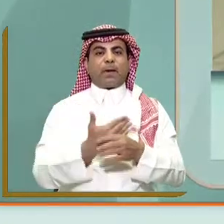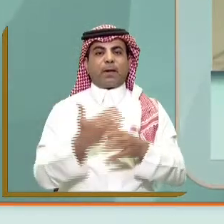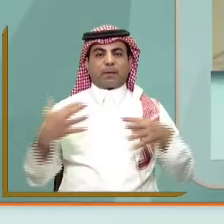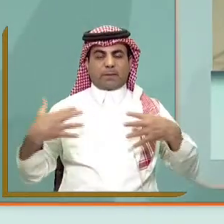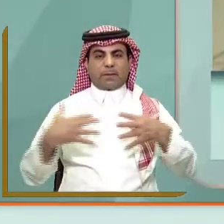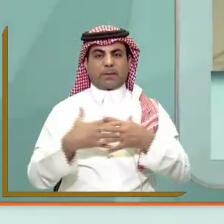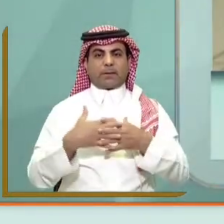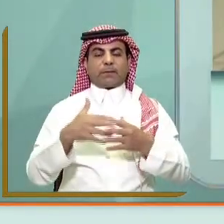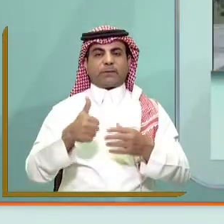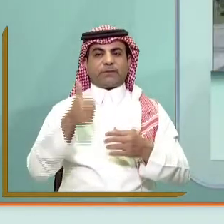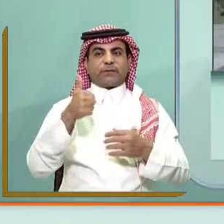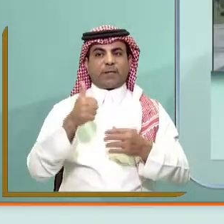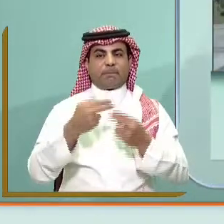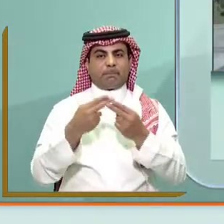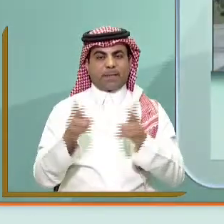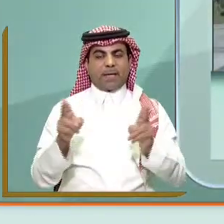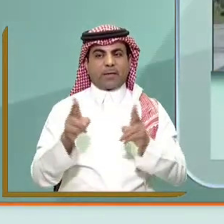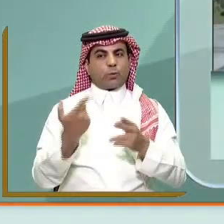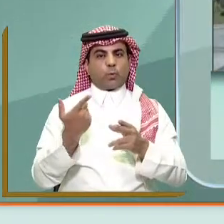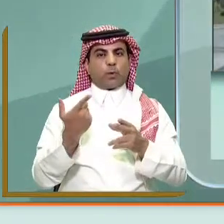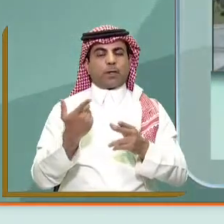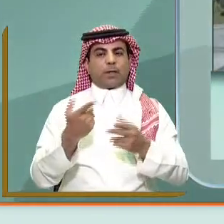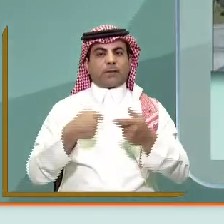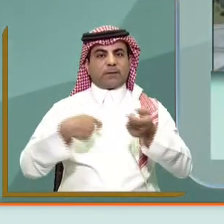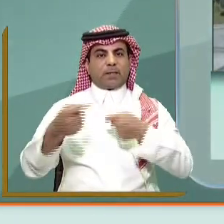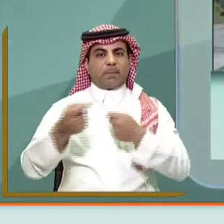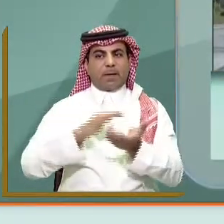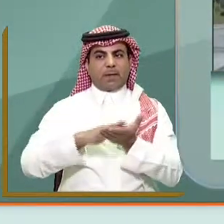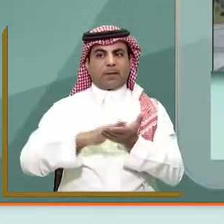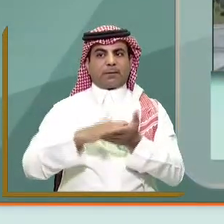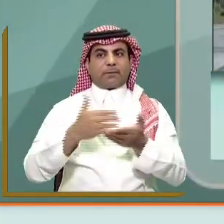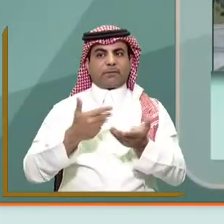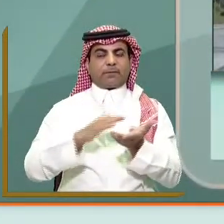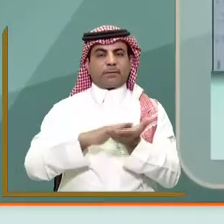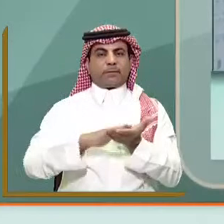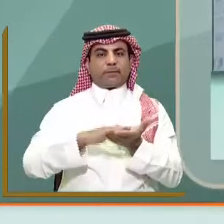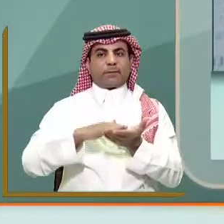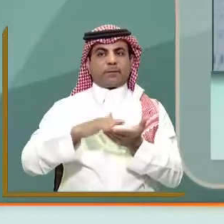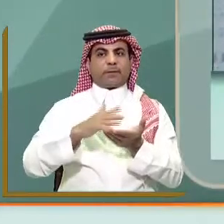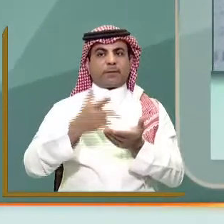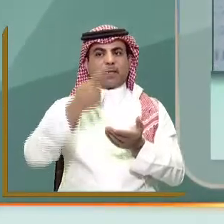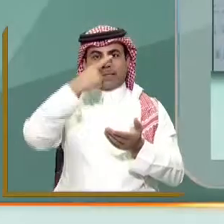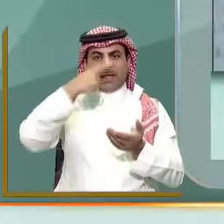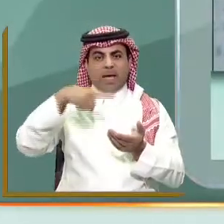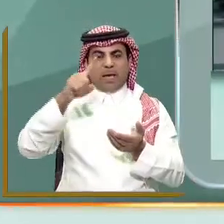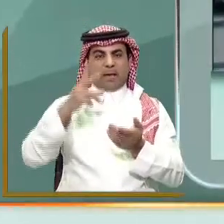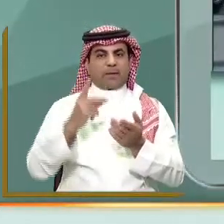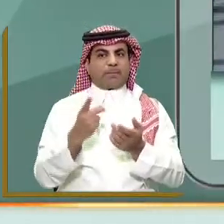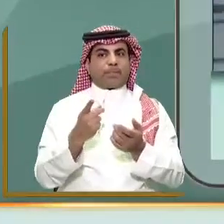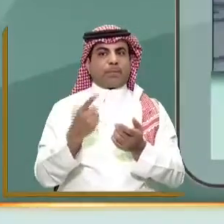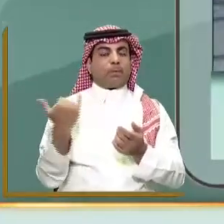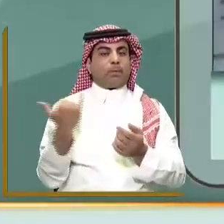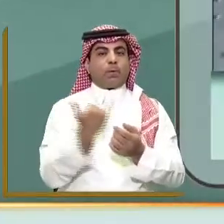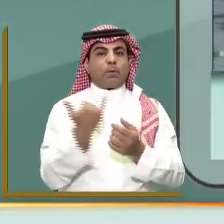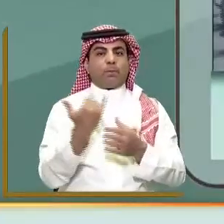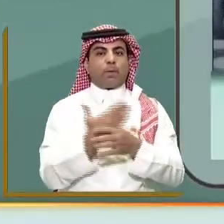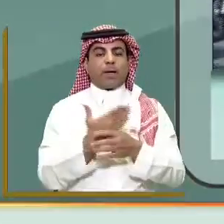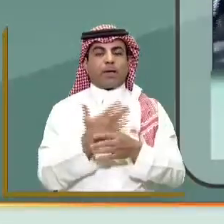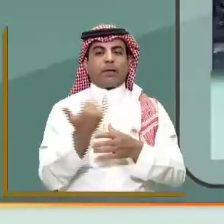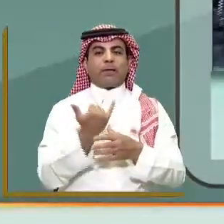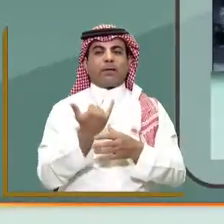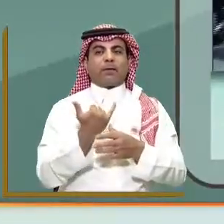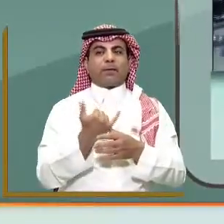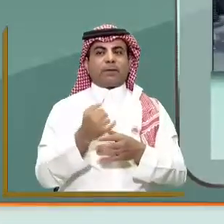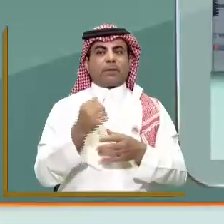لأنه تبدأ كذلك تايلاند في ضغط على استثمارات المجالات التي تفضلت بذكرها، إضافة إلى أن واحد من أهم النقاط اللي لابد أن